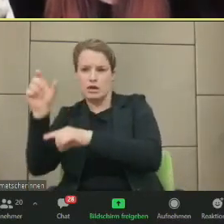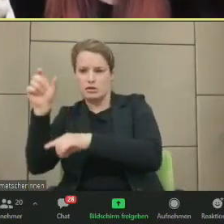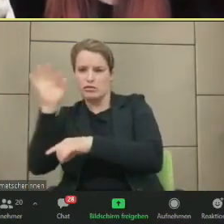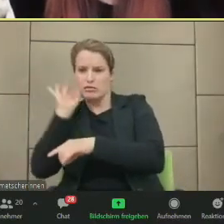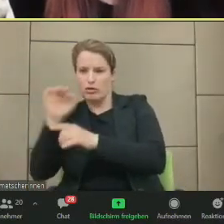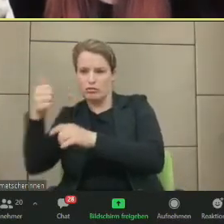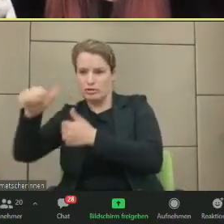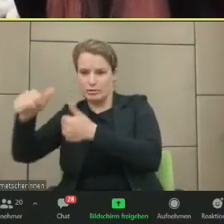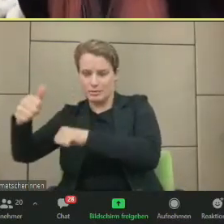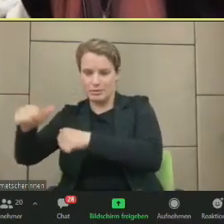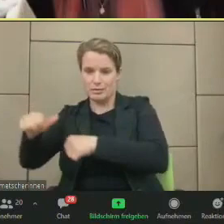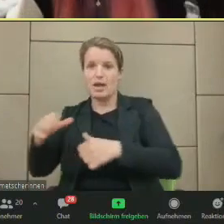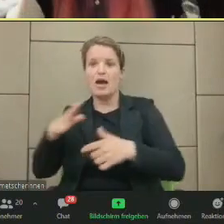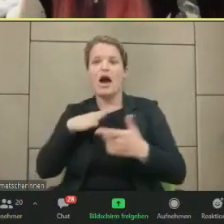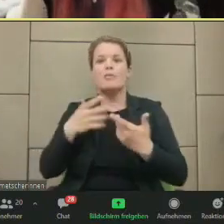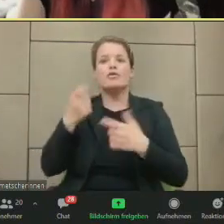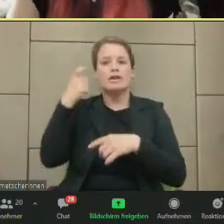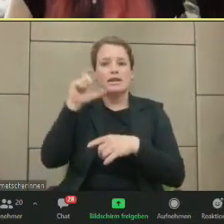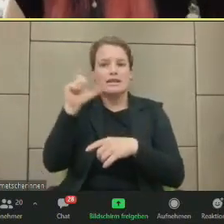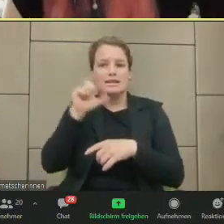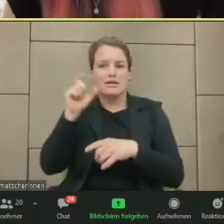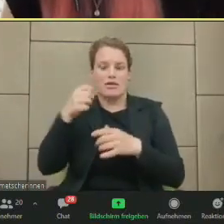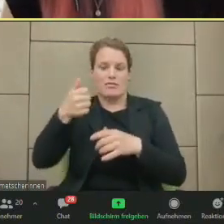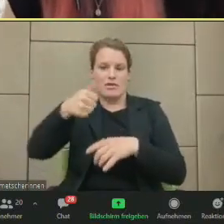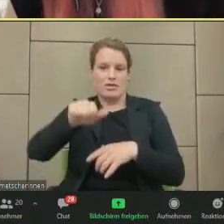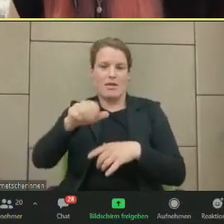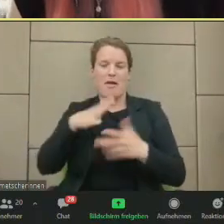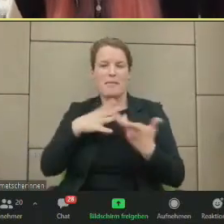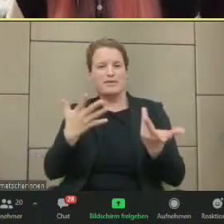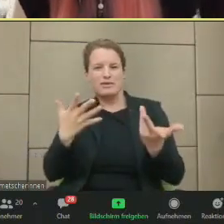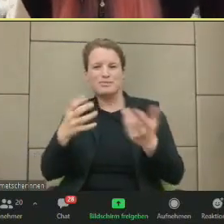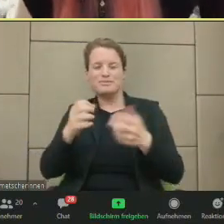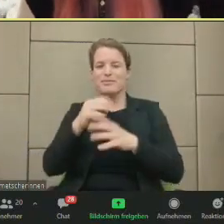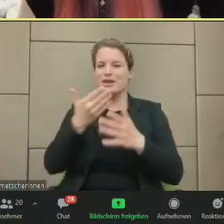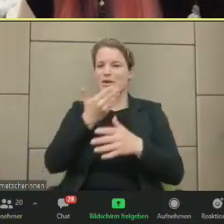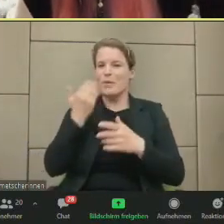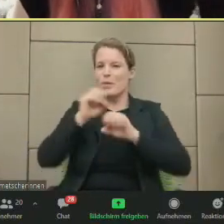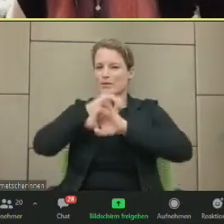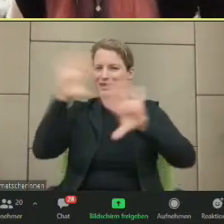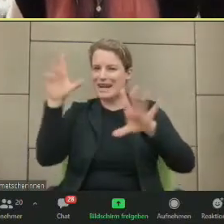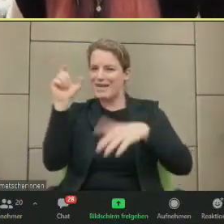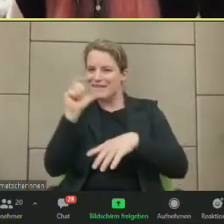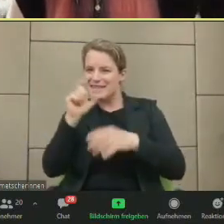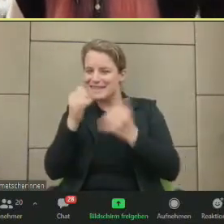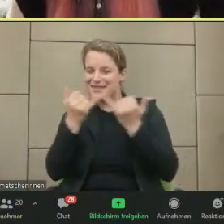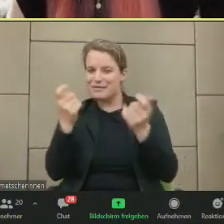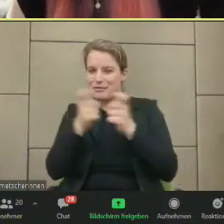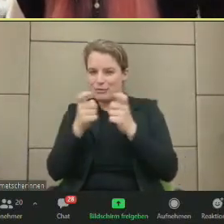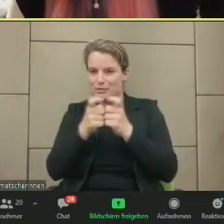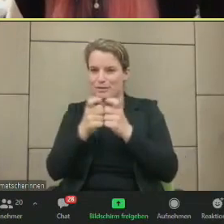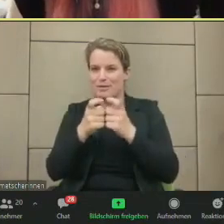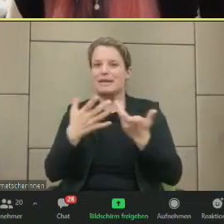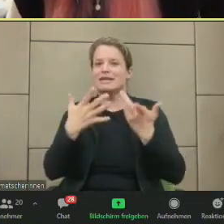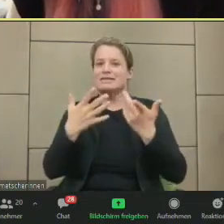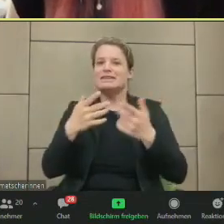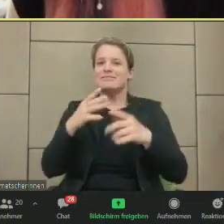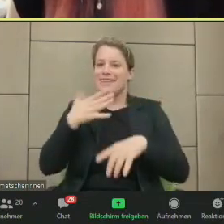bin aber noch dabei, mich zurechtzufinden. Also diese Facebook-Gruppe, danke für den Tipp, die werden wir, glaube ich, nachher alle gleich